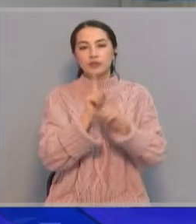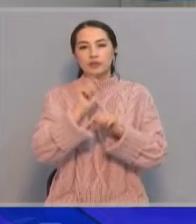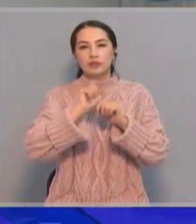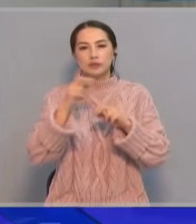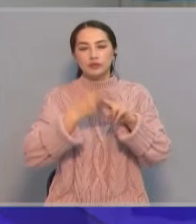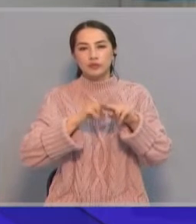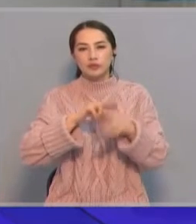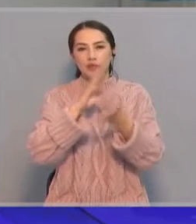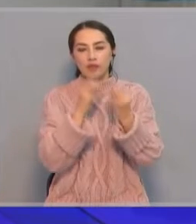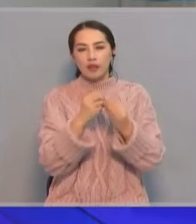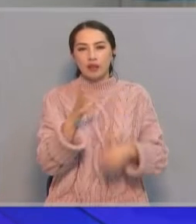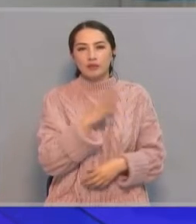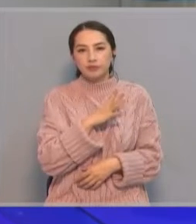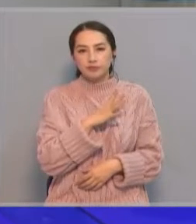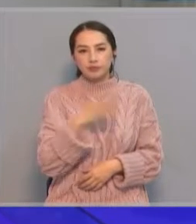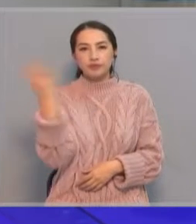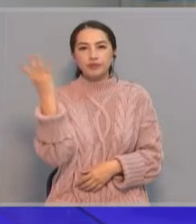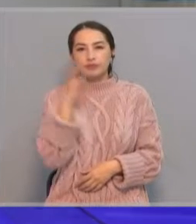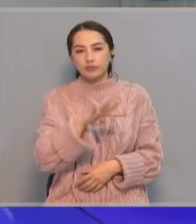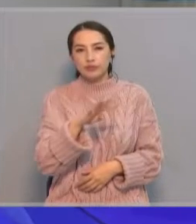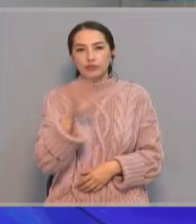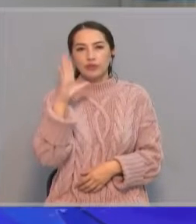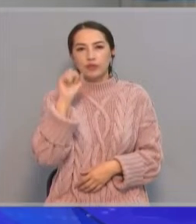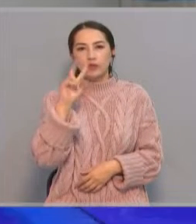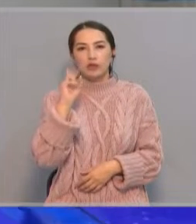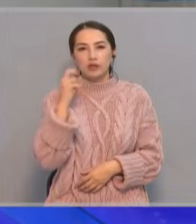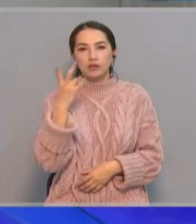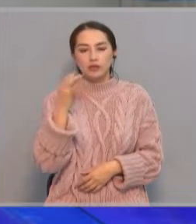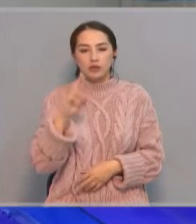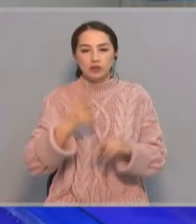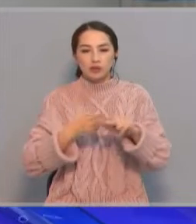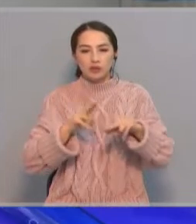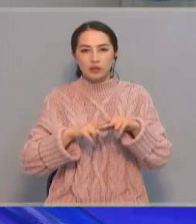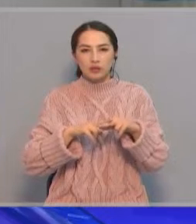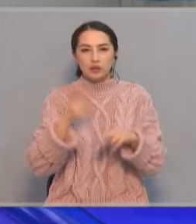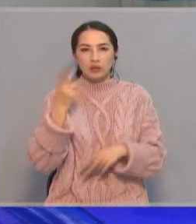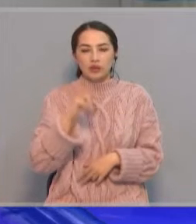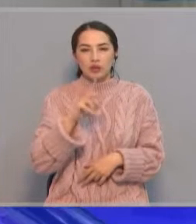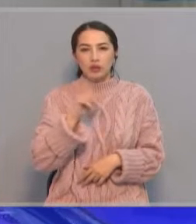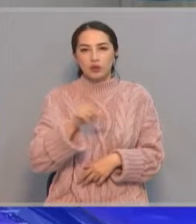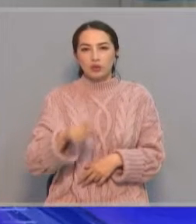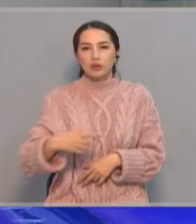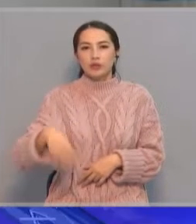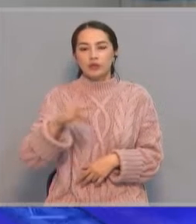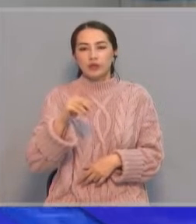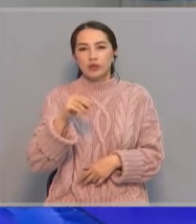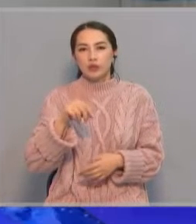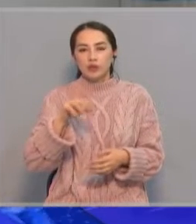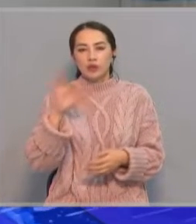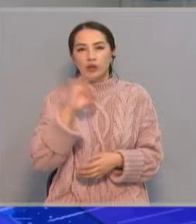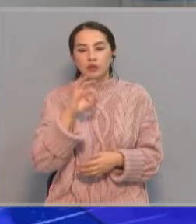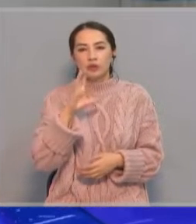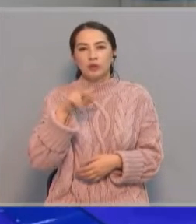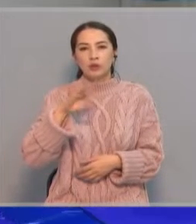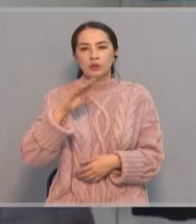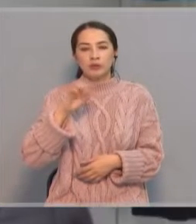В целом, с начала года было организовано 4 ярмарки вакансии, 2 из которых предназначены для граждан, состоящих на учете службы